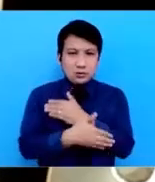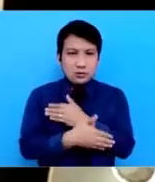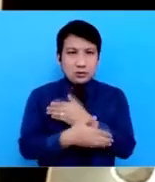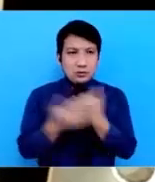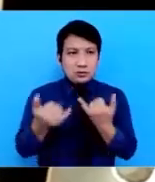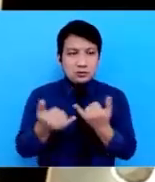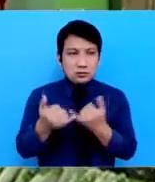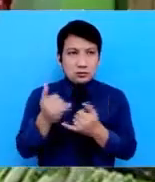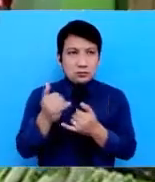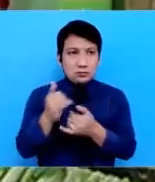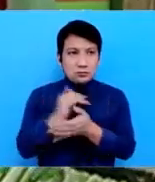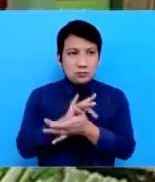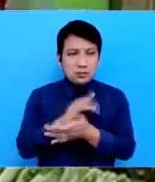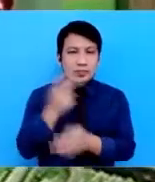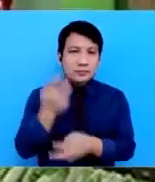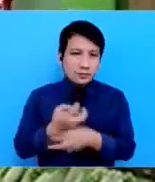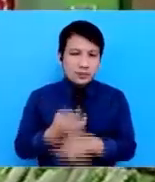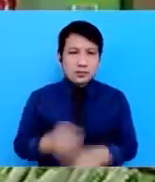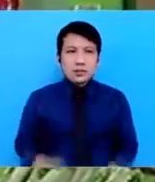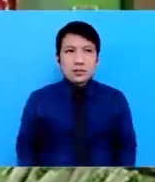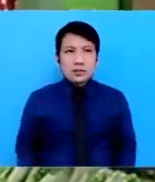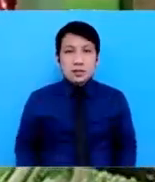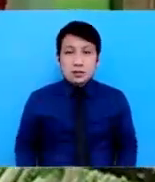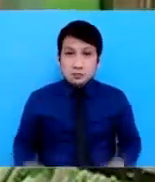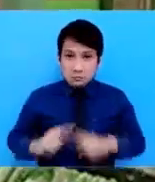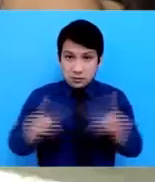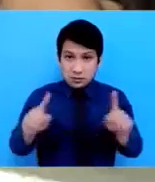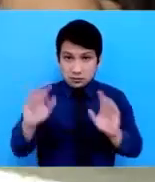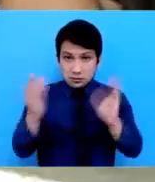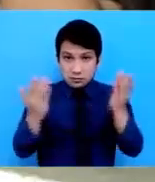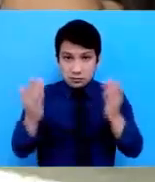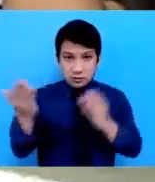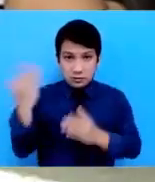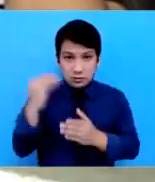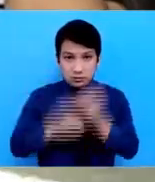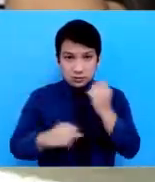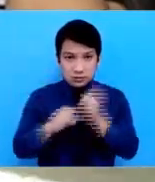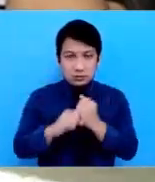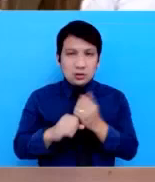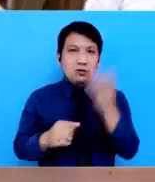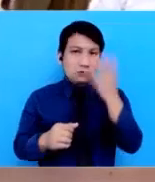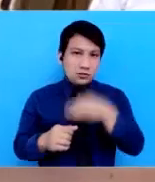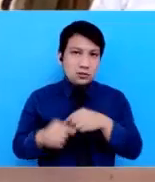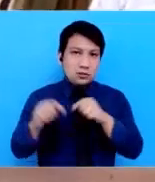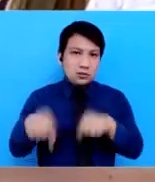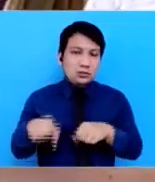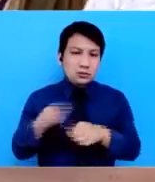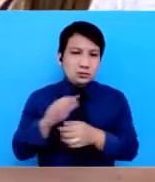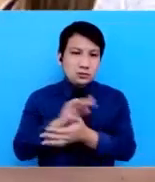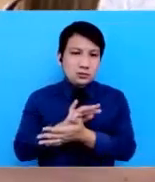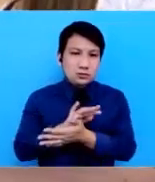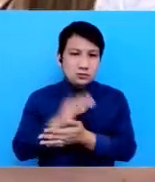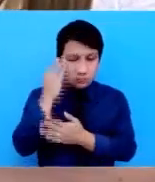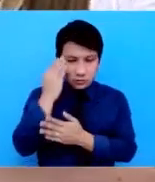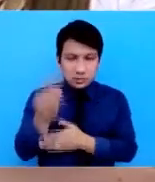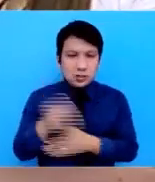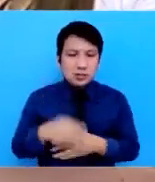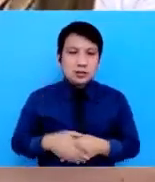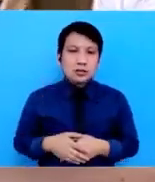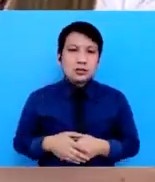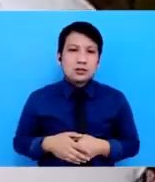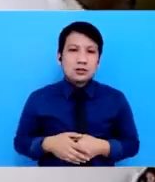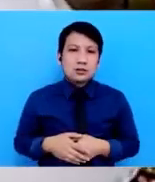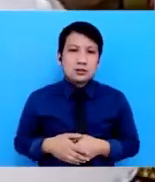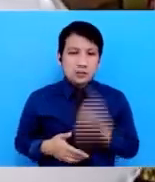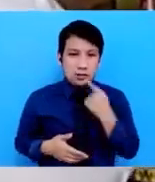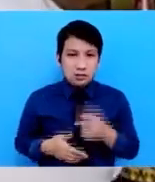mahirap. Pero kung ikukumpara noong isang taon, bumuti na raw ang bentahan ngayon sa Bukawi. Sir, kasi po, mas